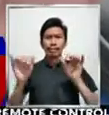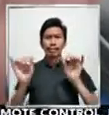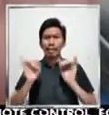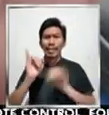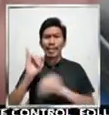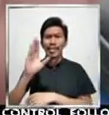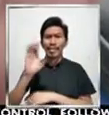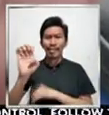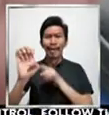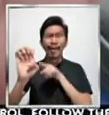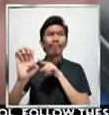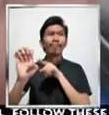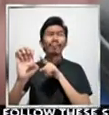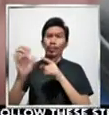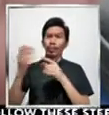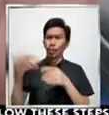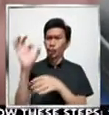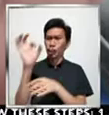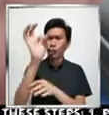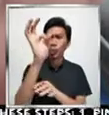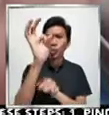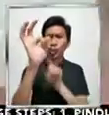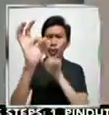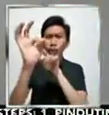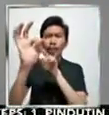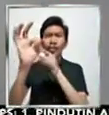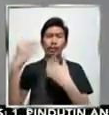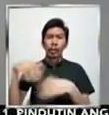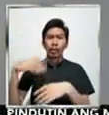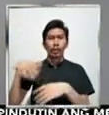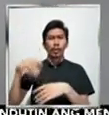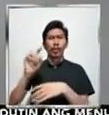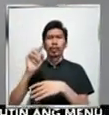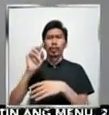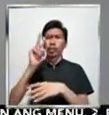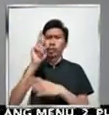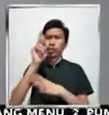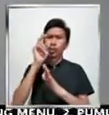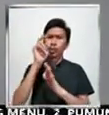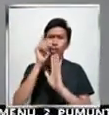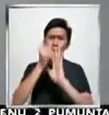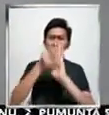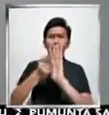piso. Nagtagal daw ng 20 minuto ang hailstorm.